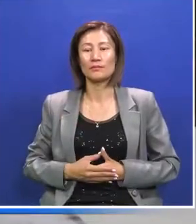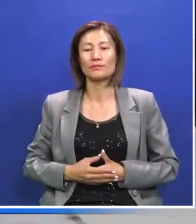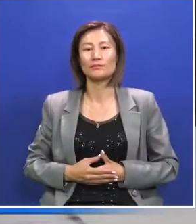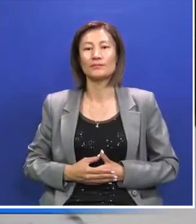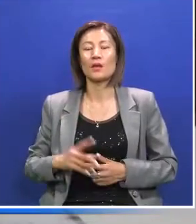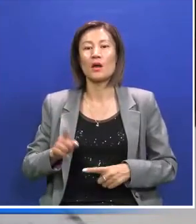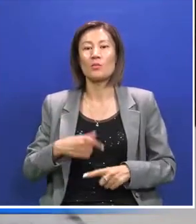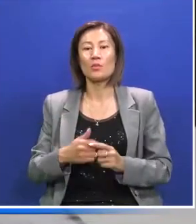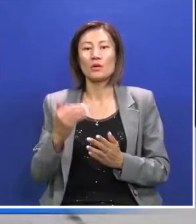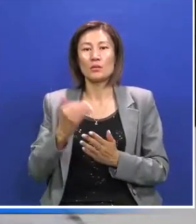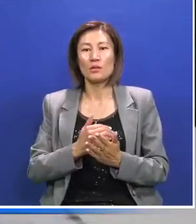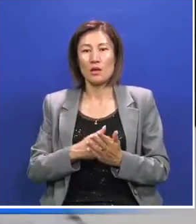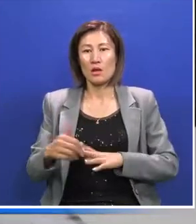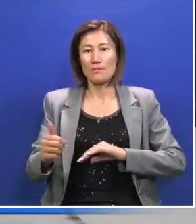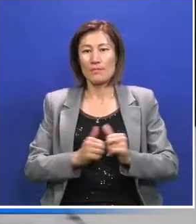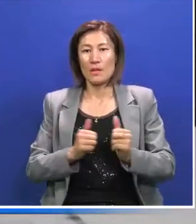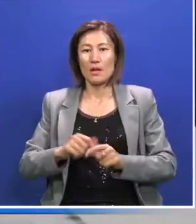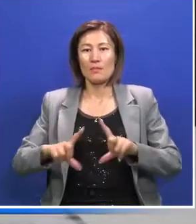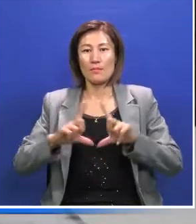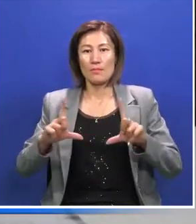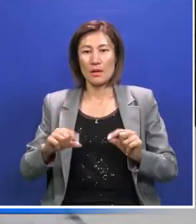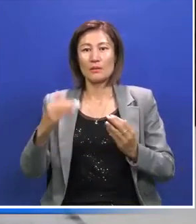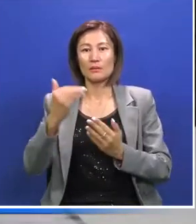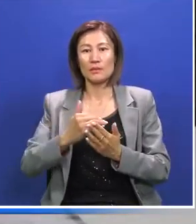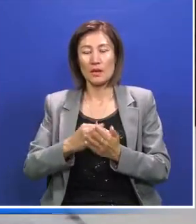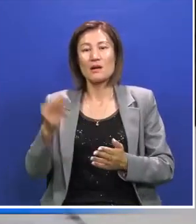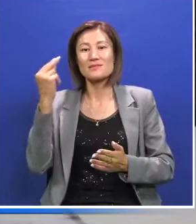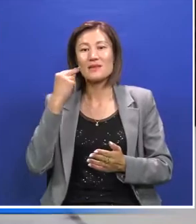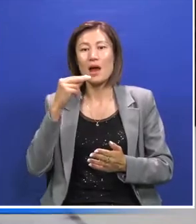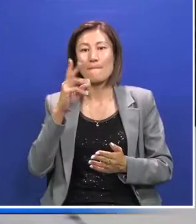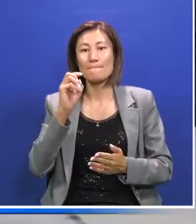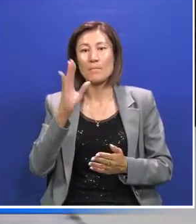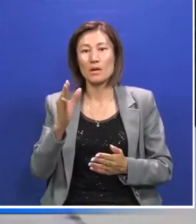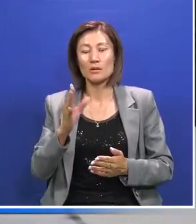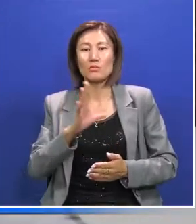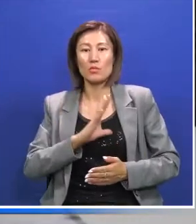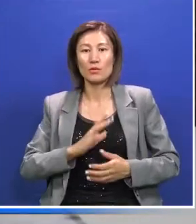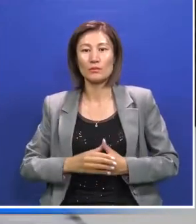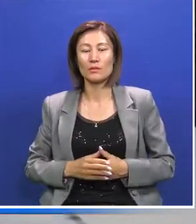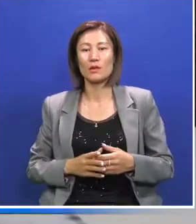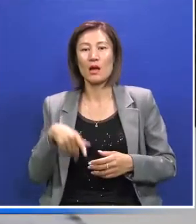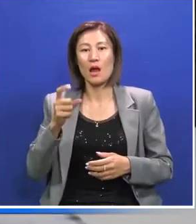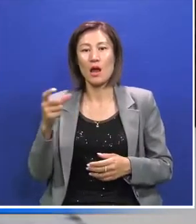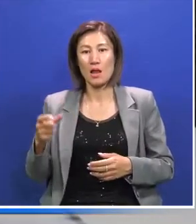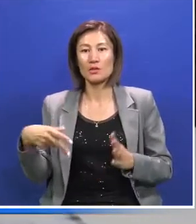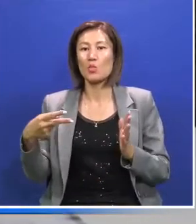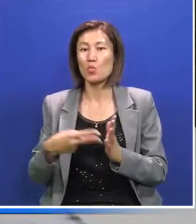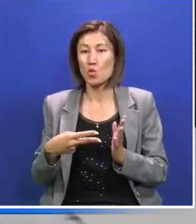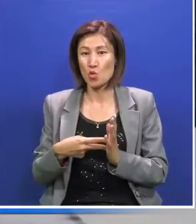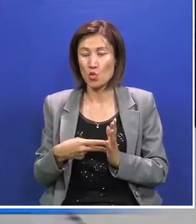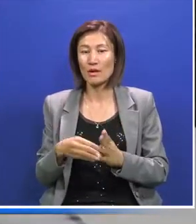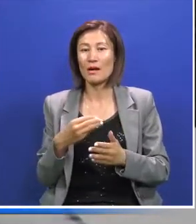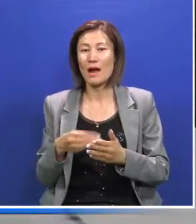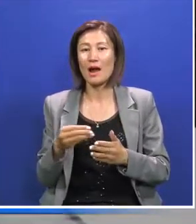бұл бағдарламаға бәсекелестік пен мектеп және оқу бағдарламасының сапасын арттыруға бағытталған болып отыр. Жан басына қаржыландыру жүйесінде